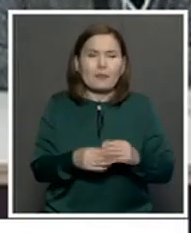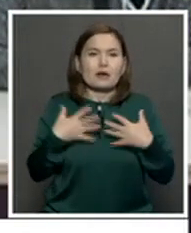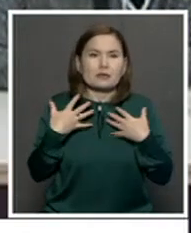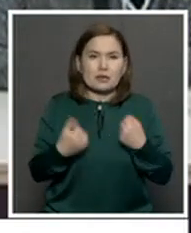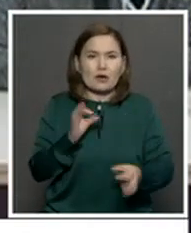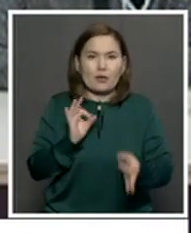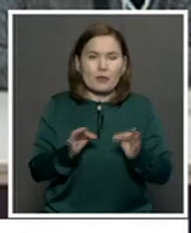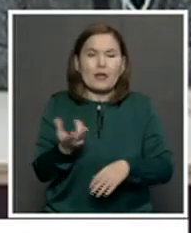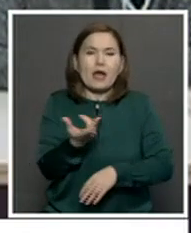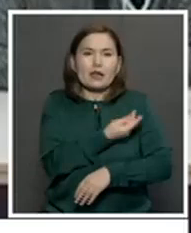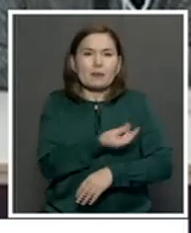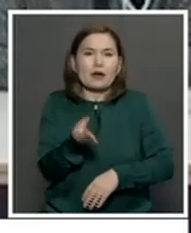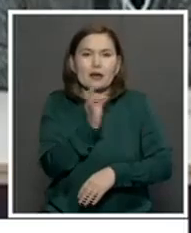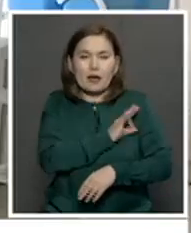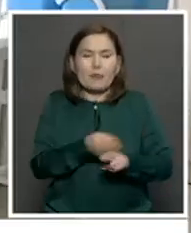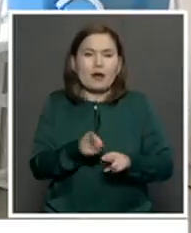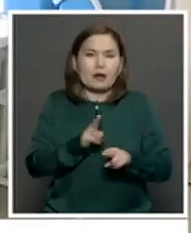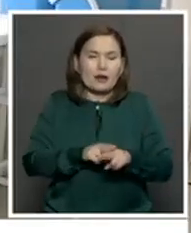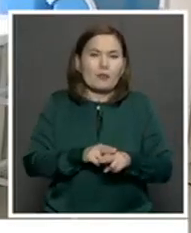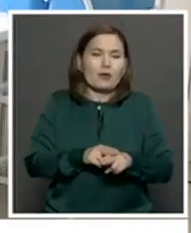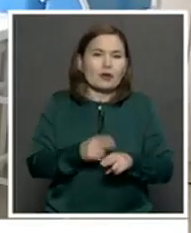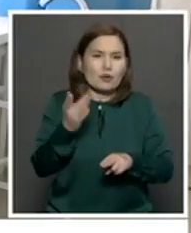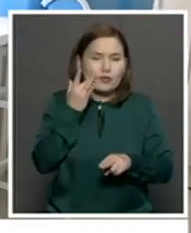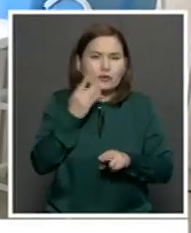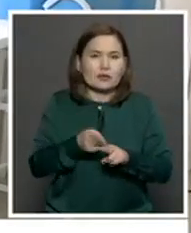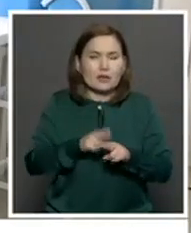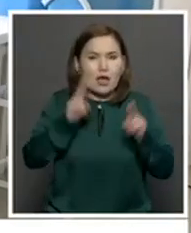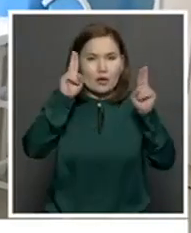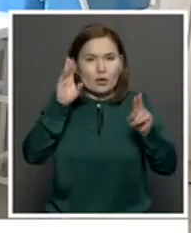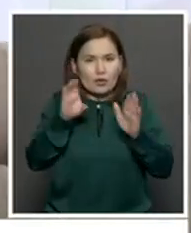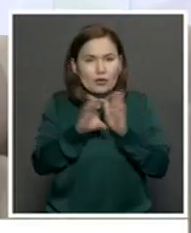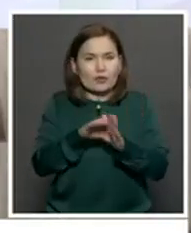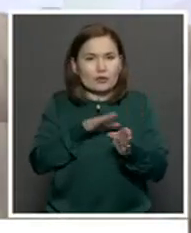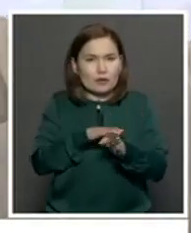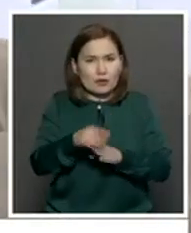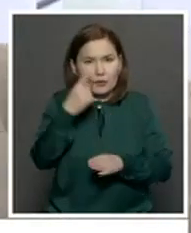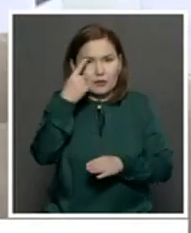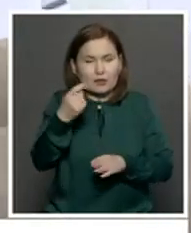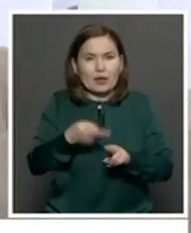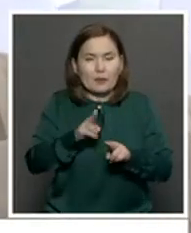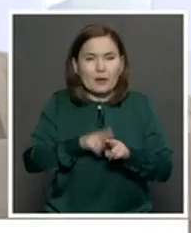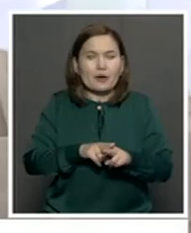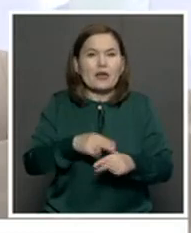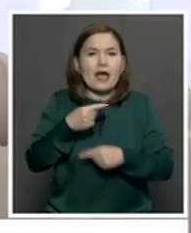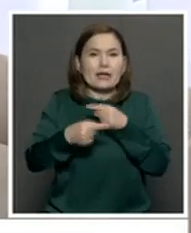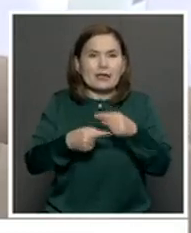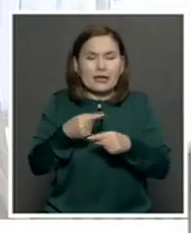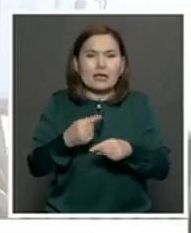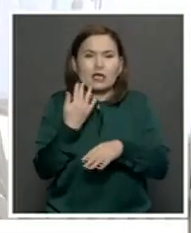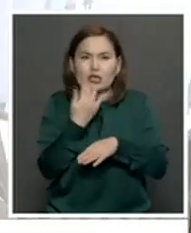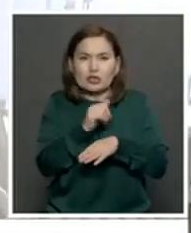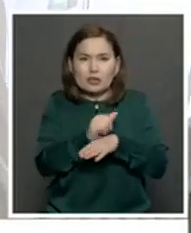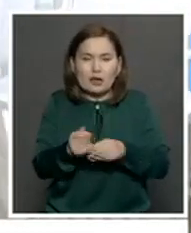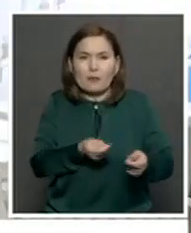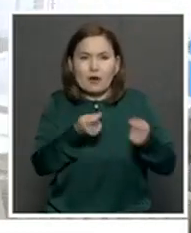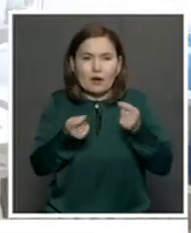қалыпты. Екпе алғандарға профилактикалық шараларды қатаң ұстану туралы ескертілді. Вакцинаның келесі партиясы осы айдың соңында келеді. Одан